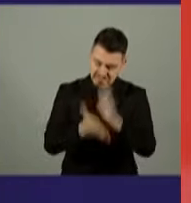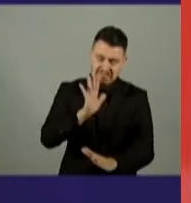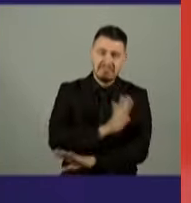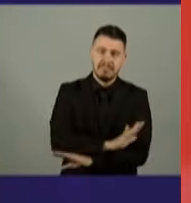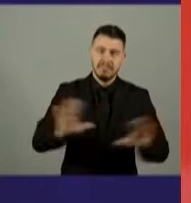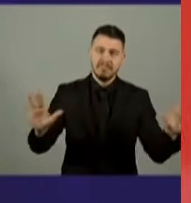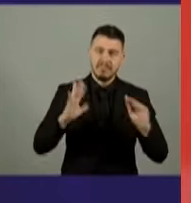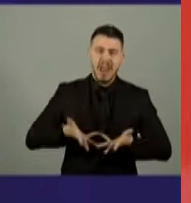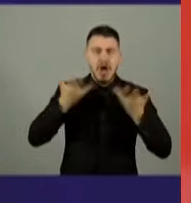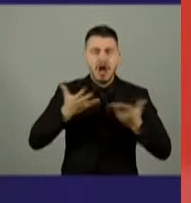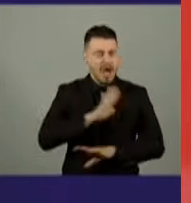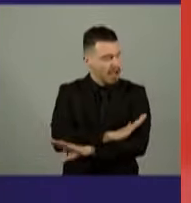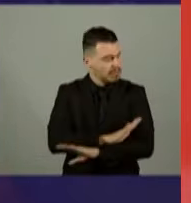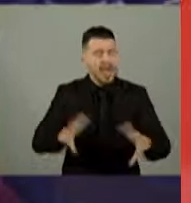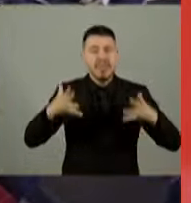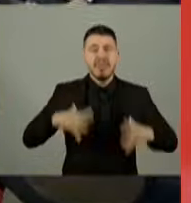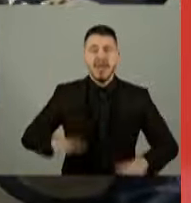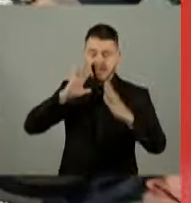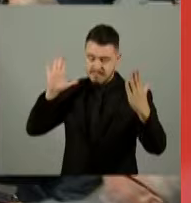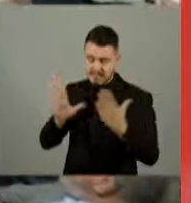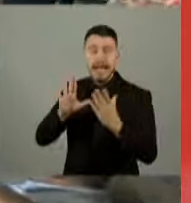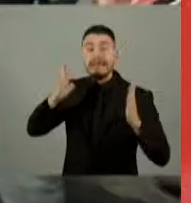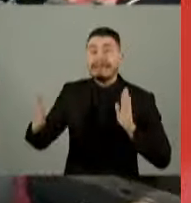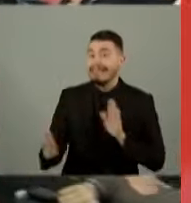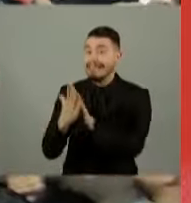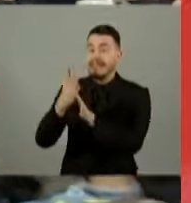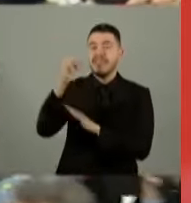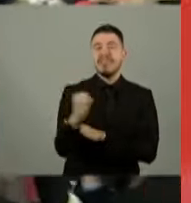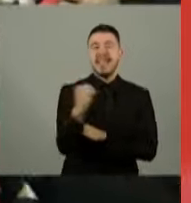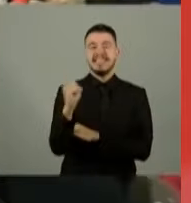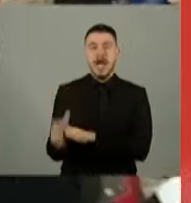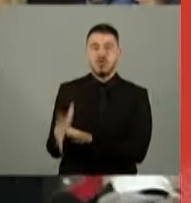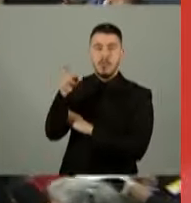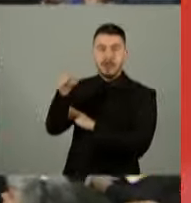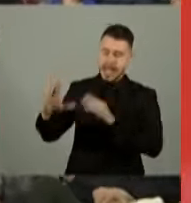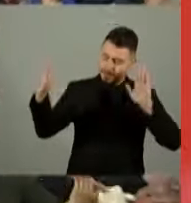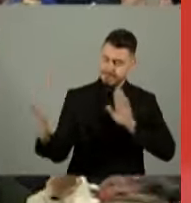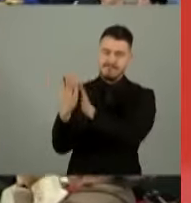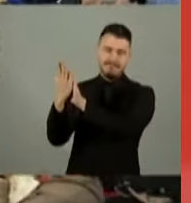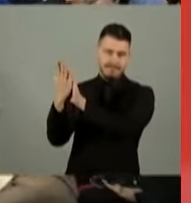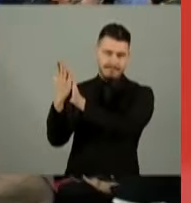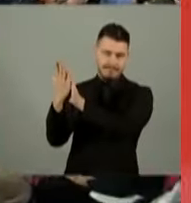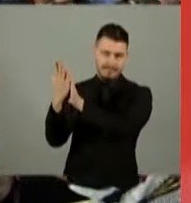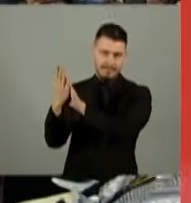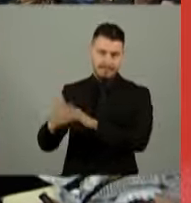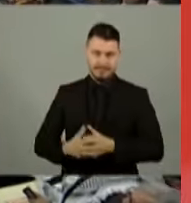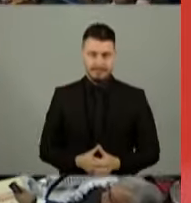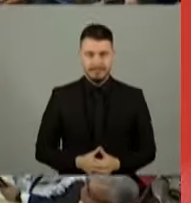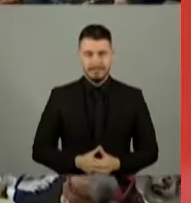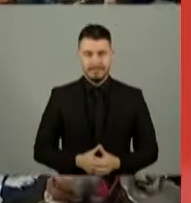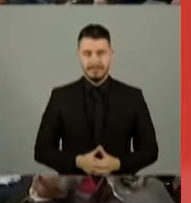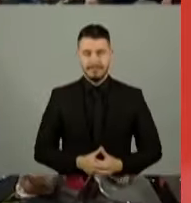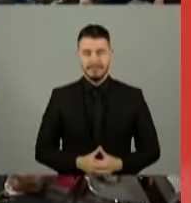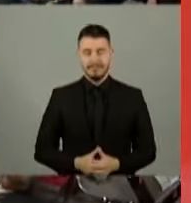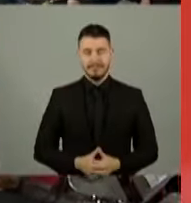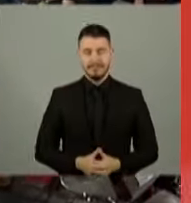στις 24 Σεπτεμβρίου. Δηλαδή και στο συνέδριο. Και έχει και κύριο μηχανισμό, αλλά τον Ιανουάριο τον αμφισβήτησε μέσα από κάποιες συνεντεύξεις που έδωσε.